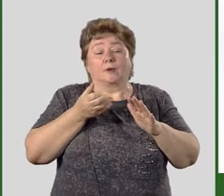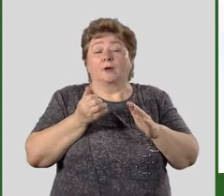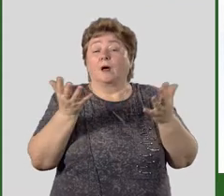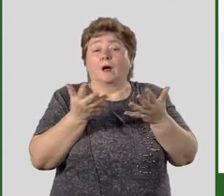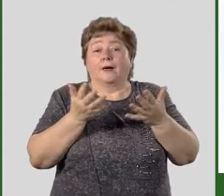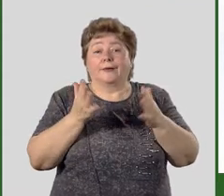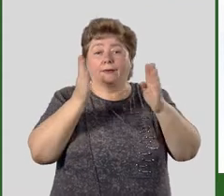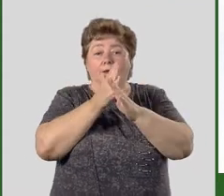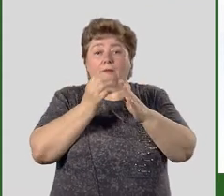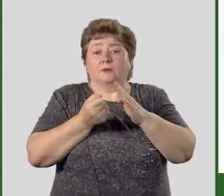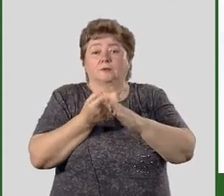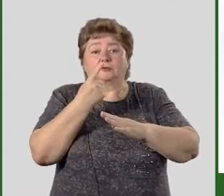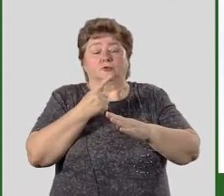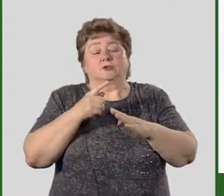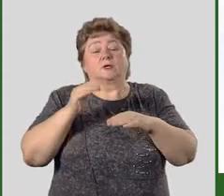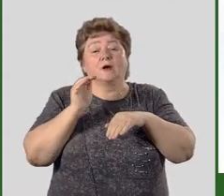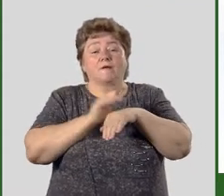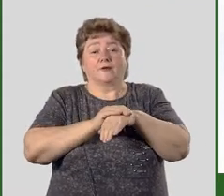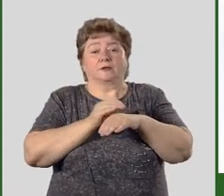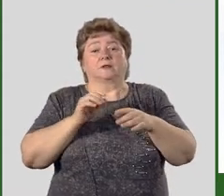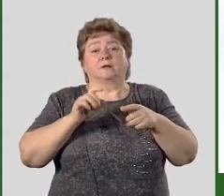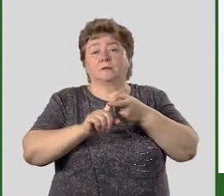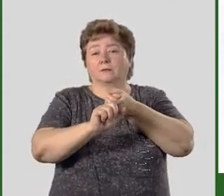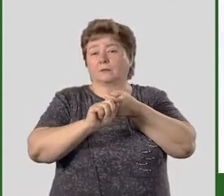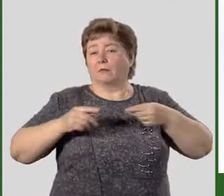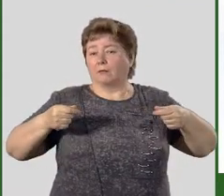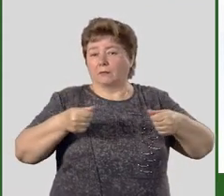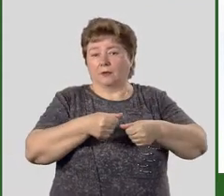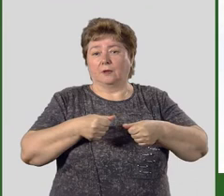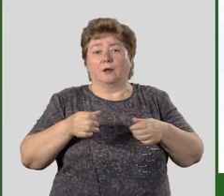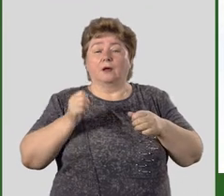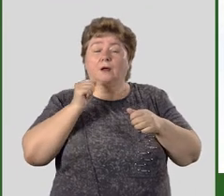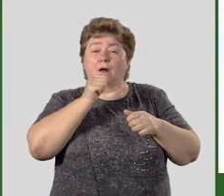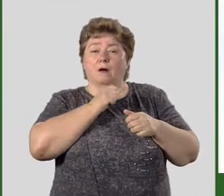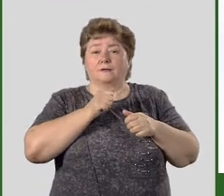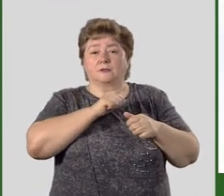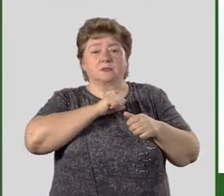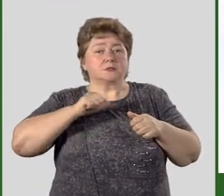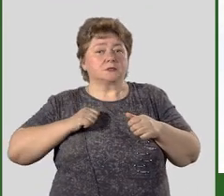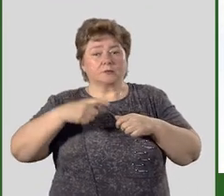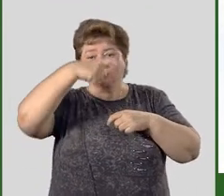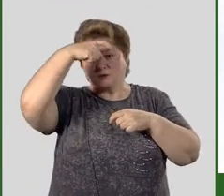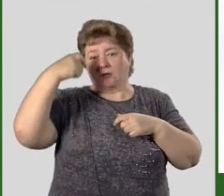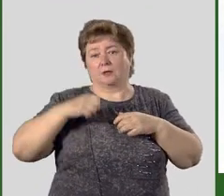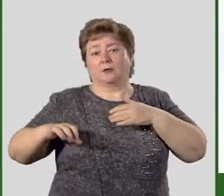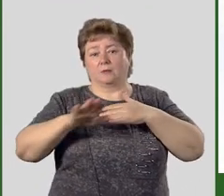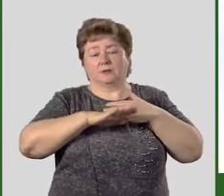какие климатообразующие факторы повлияли на то, что Африка – самый жаркий материк.